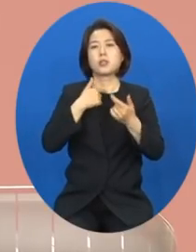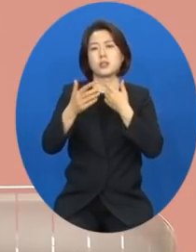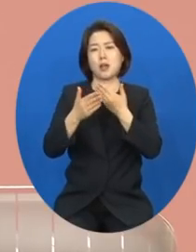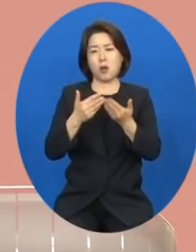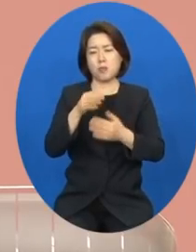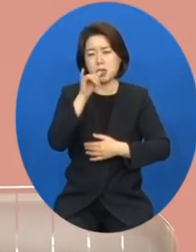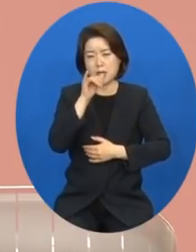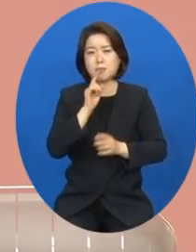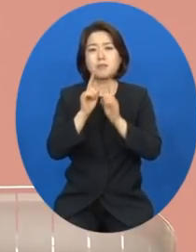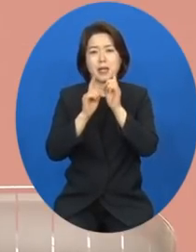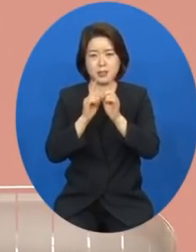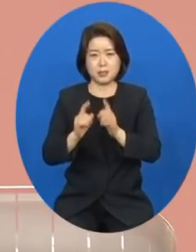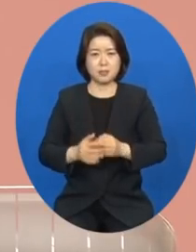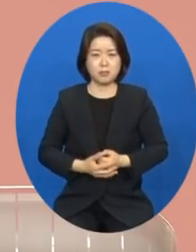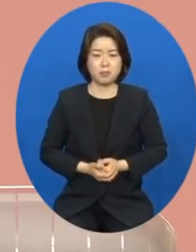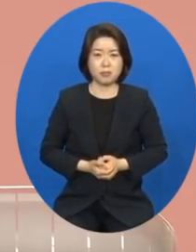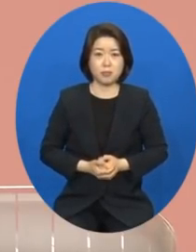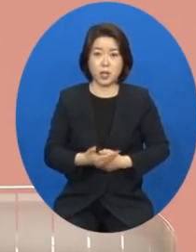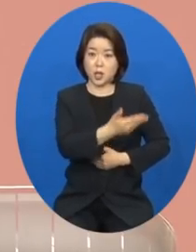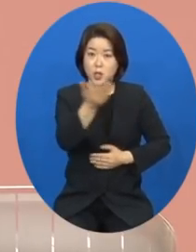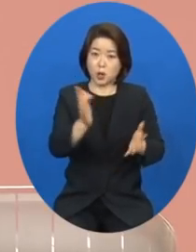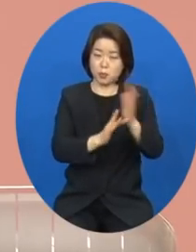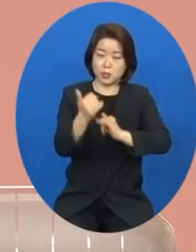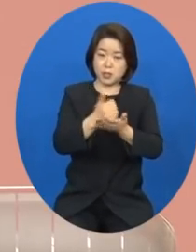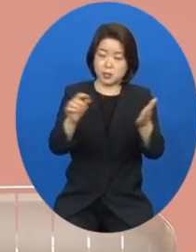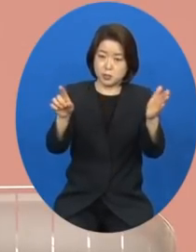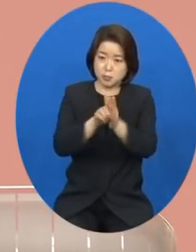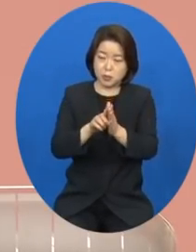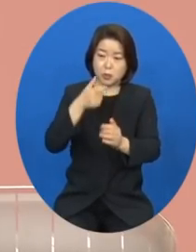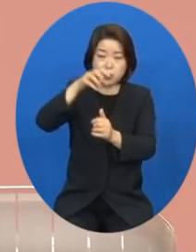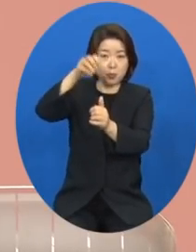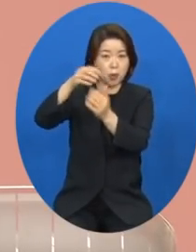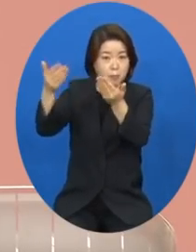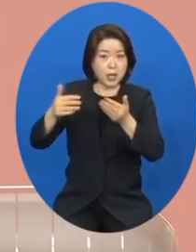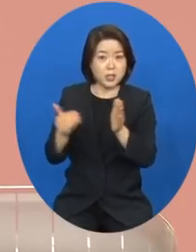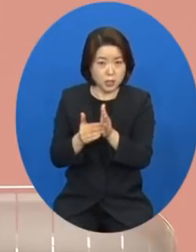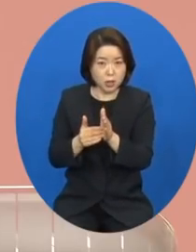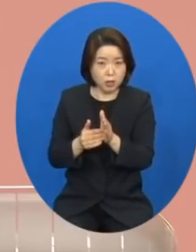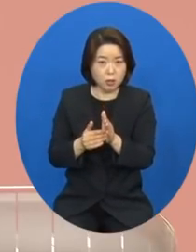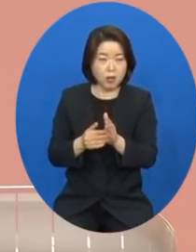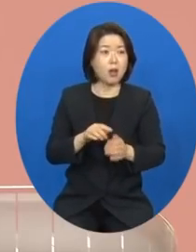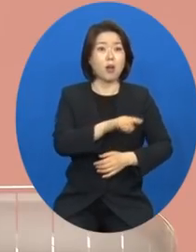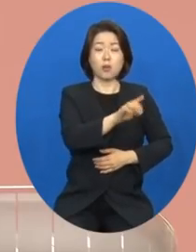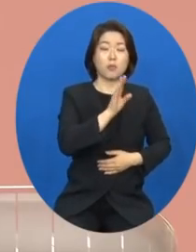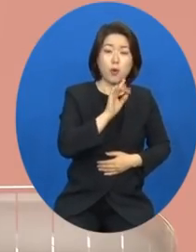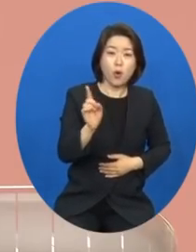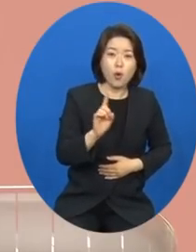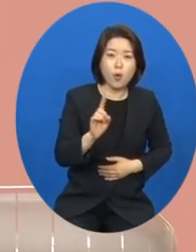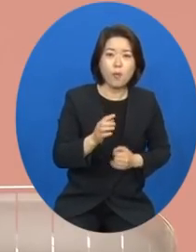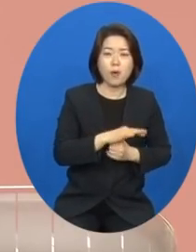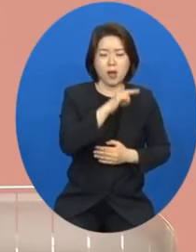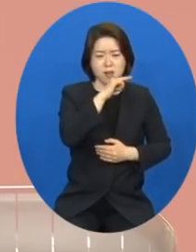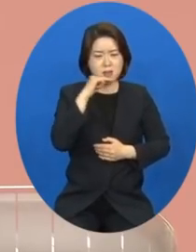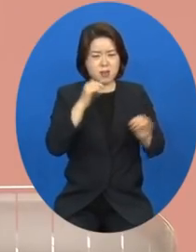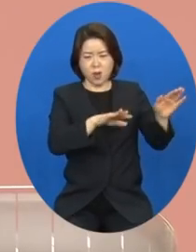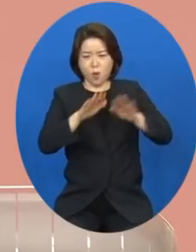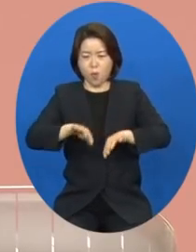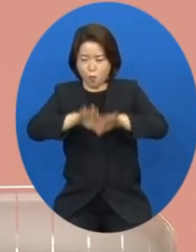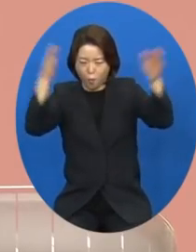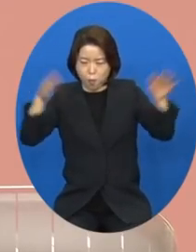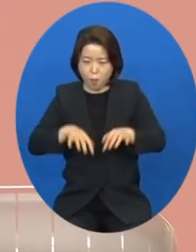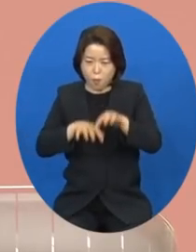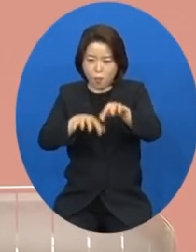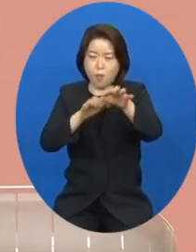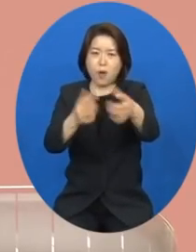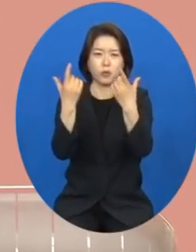말씀입니다 여러분 예수님이 드시고 3를 받으셨습니까 내 그러면 뭐 한 거에 홍의 건넌 겁니다